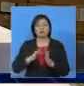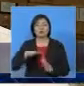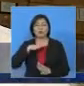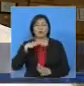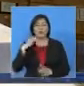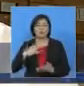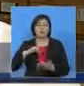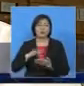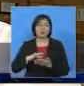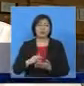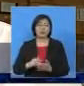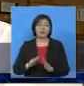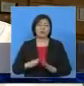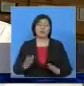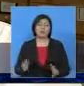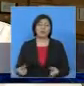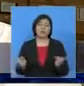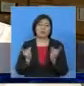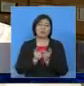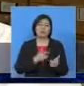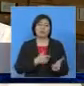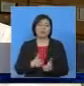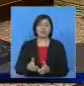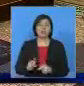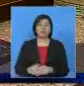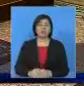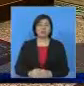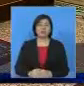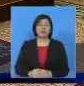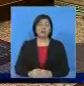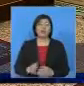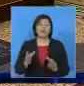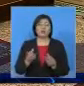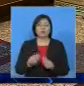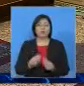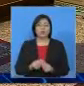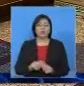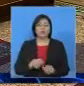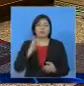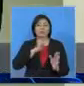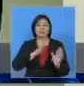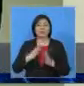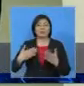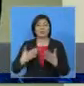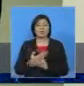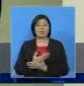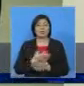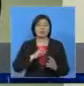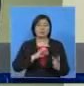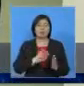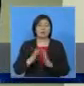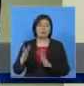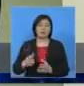қала тұрғынының балдарын қарсы алуға дайындығымызды айтқымыз келеді. Сондай кітапхана, заманауи кітапхана, ақпарат, инновация